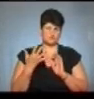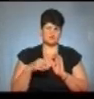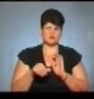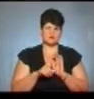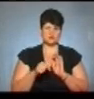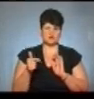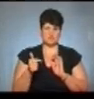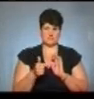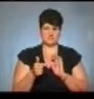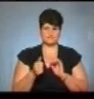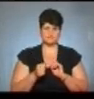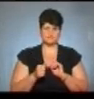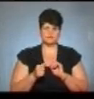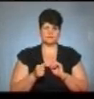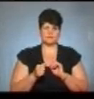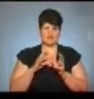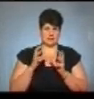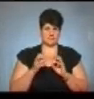956 гривнів на все.